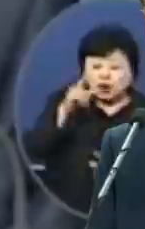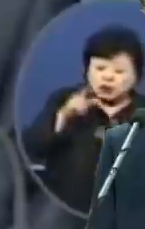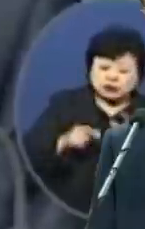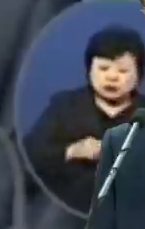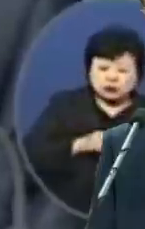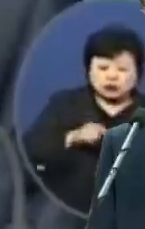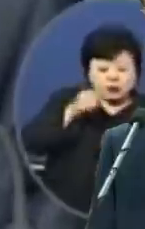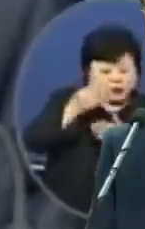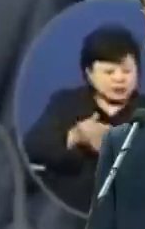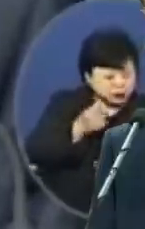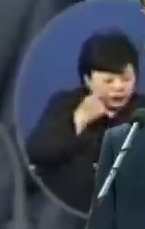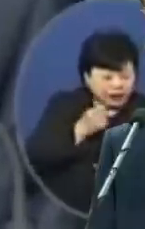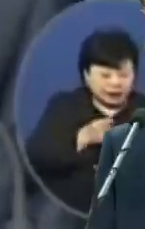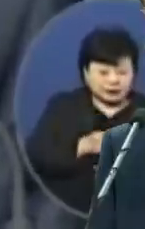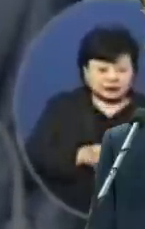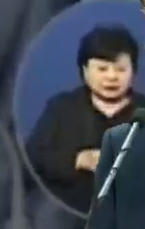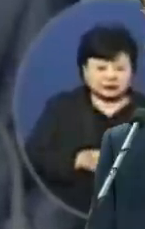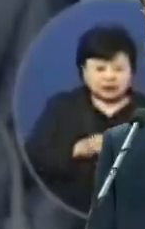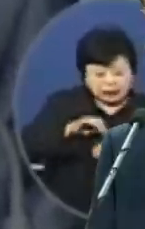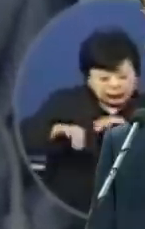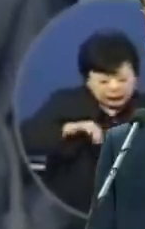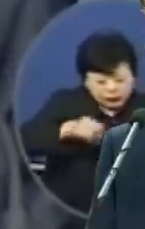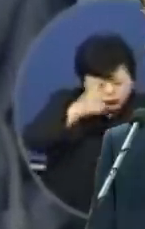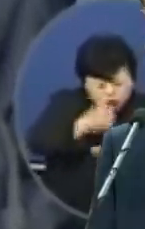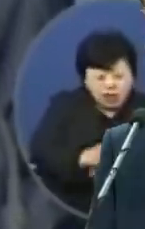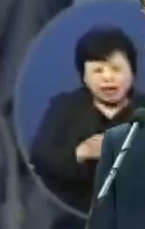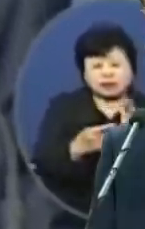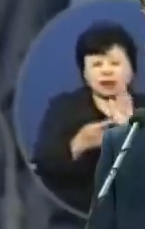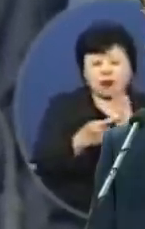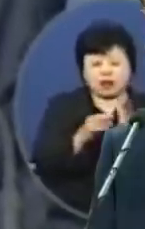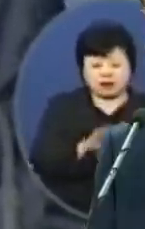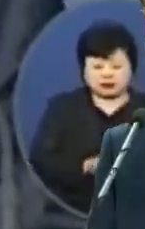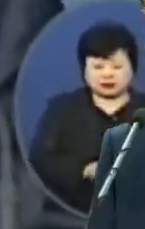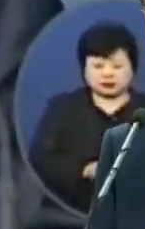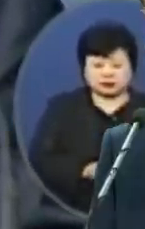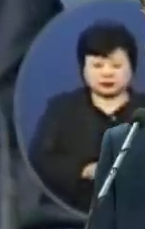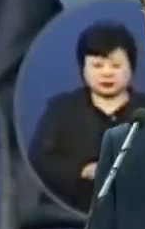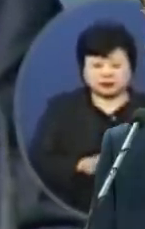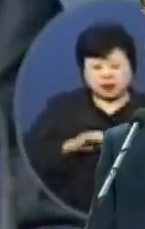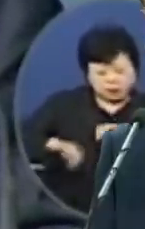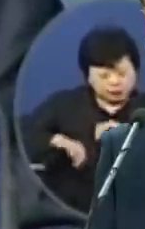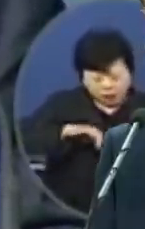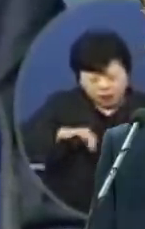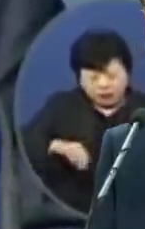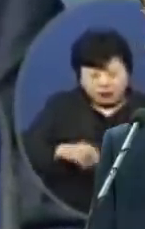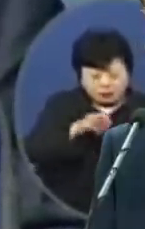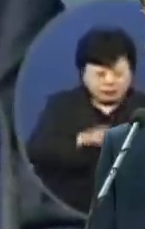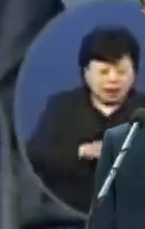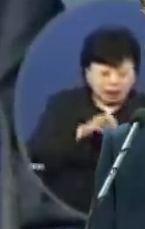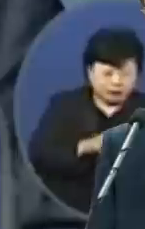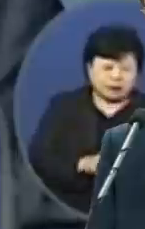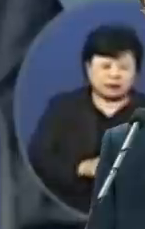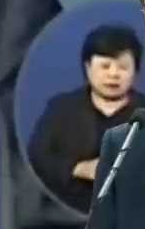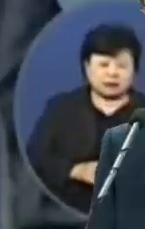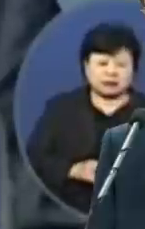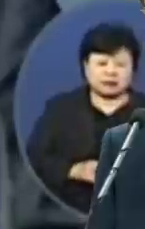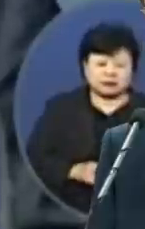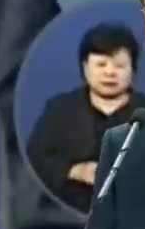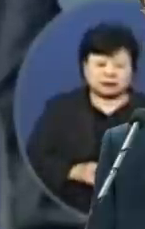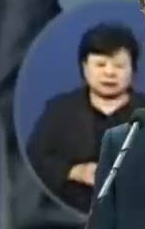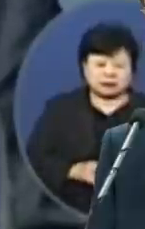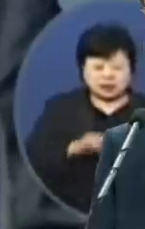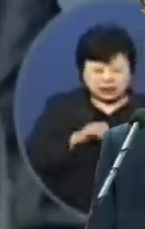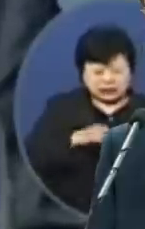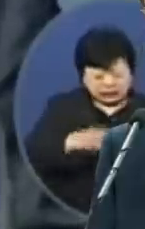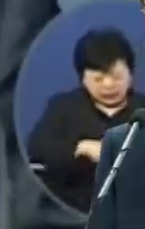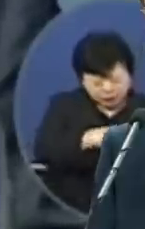못 받습니다. 캐면 캘수록 죄밖에 안 나옵니다. 벗기면 벗길수록 마늘이나 파처럼 까면